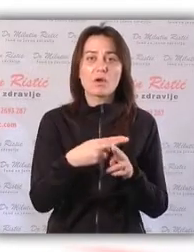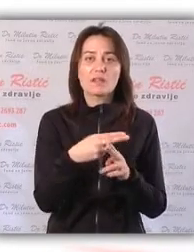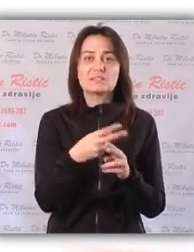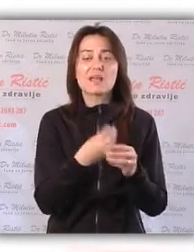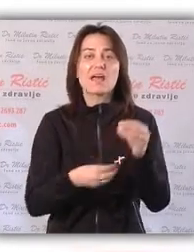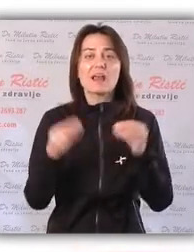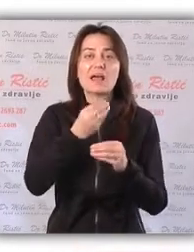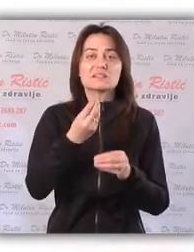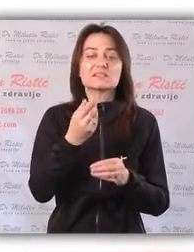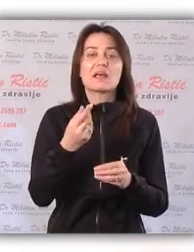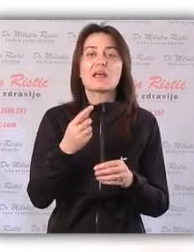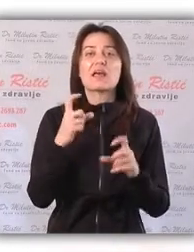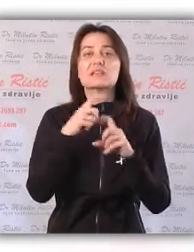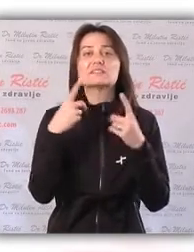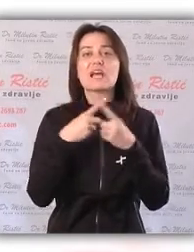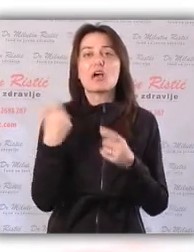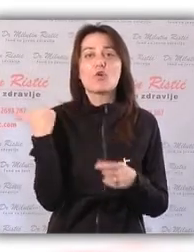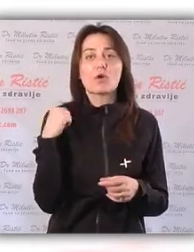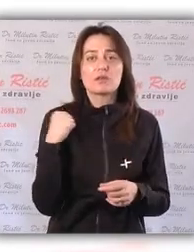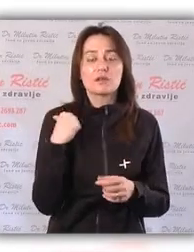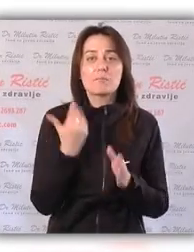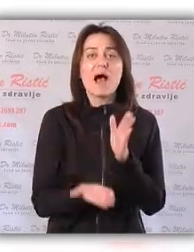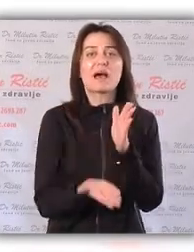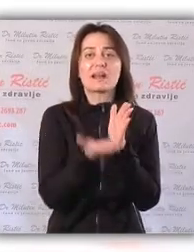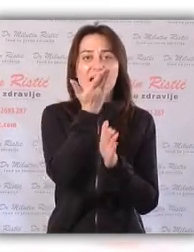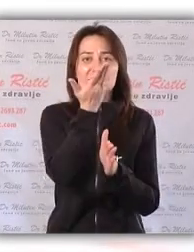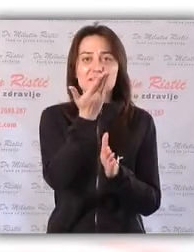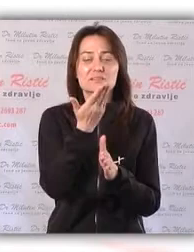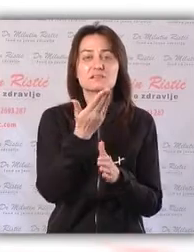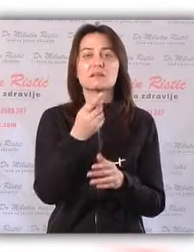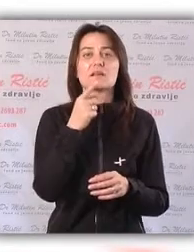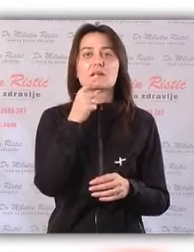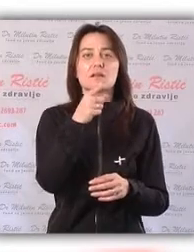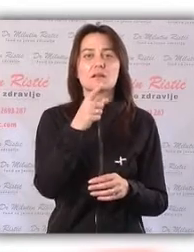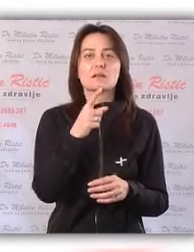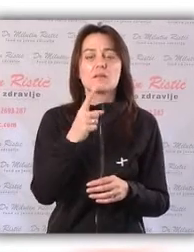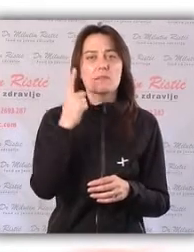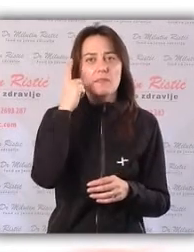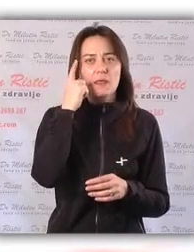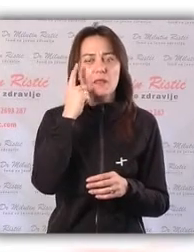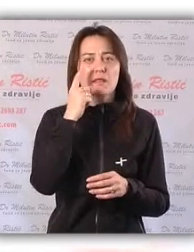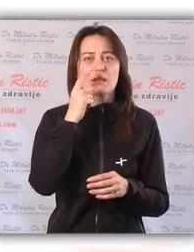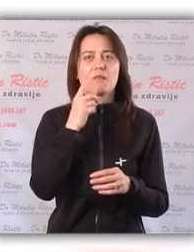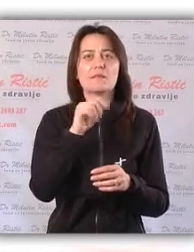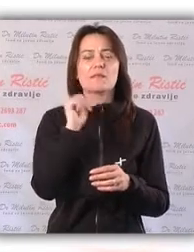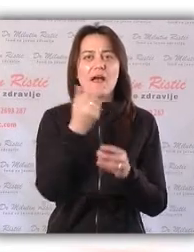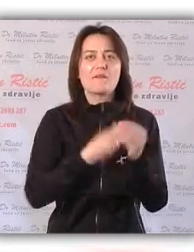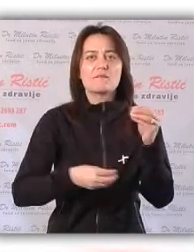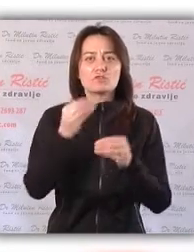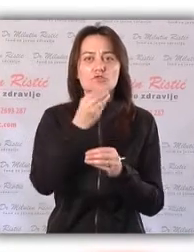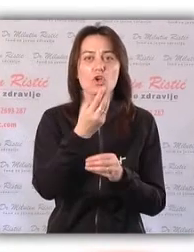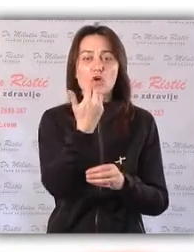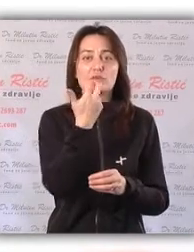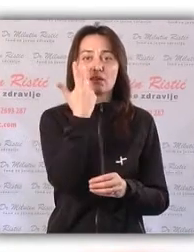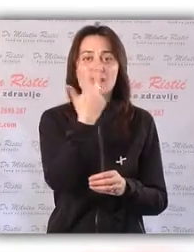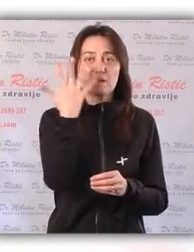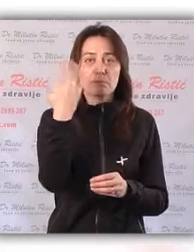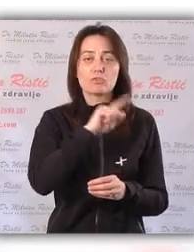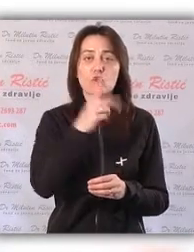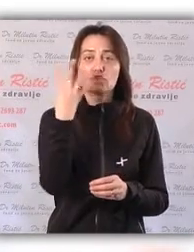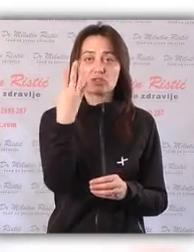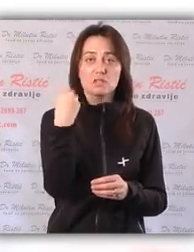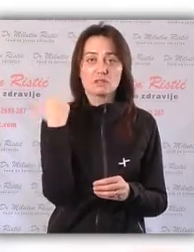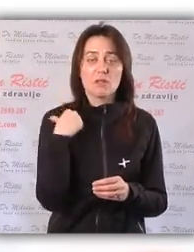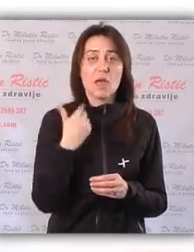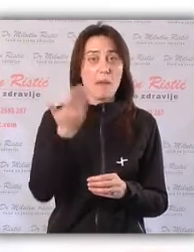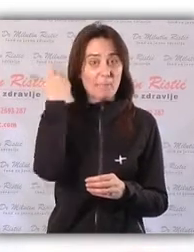ove bolesti raste sa godinama. I to rast se zapaža, naročito nagli rast od 35. do